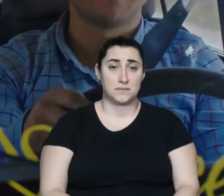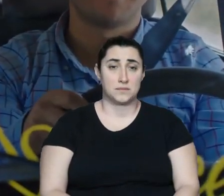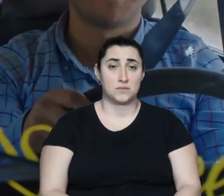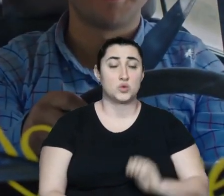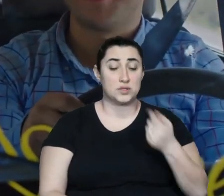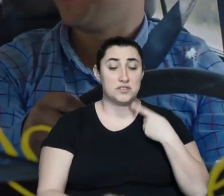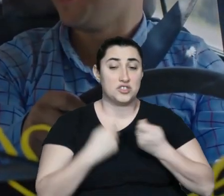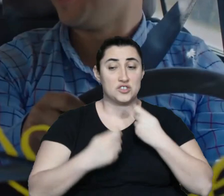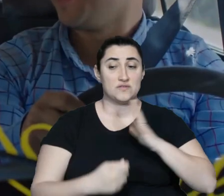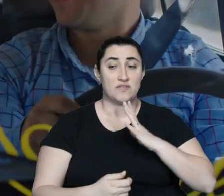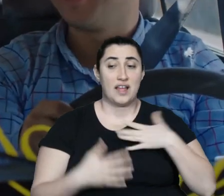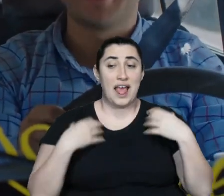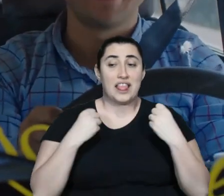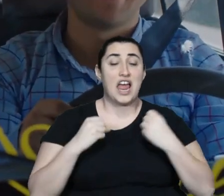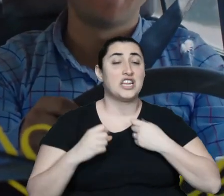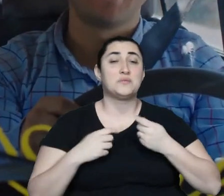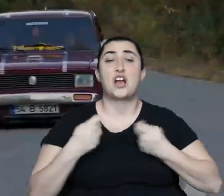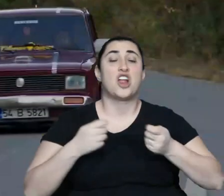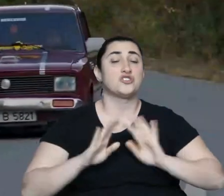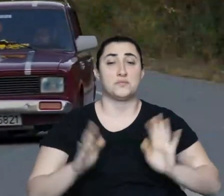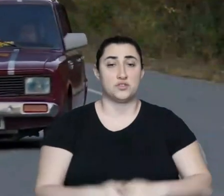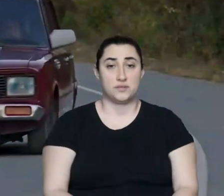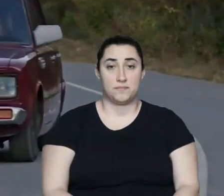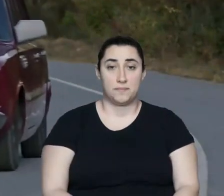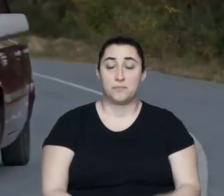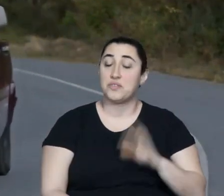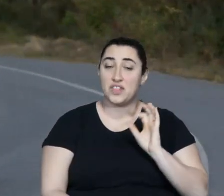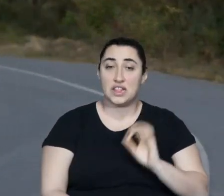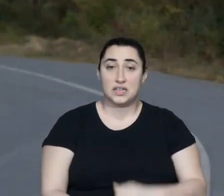Önemli bir iş üstündeyim. Enerjimi hiç boşuna harcayamayacağım. Evet.